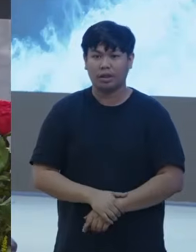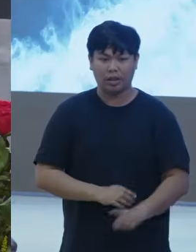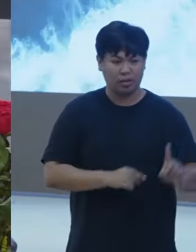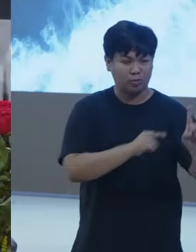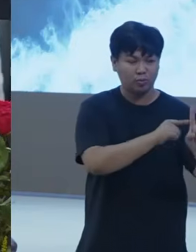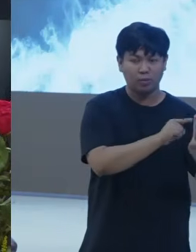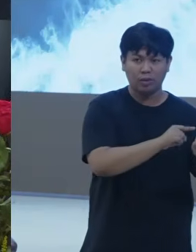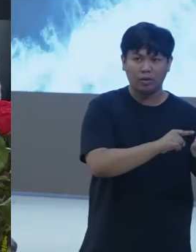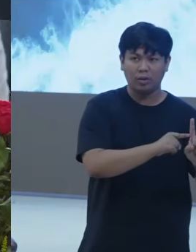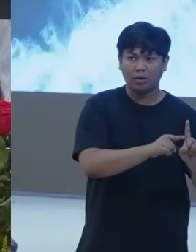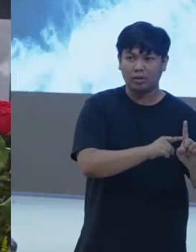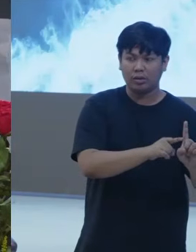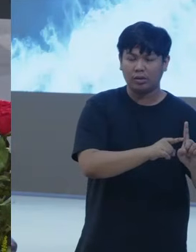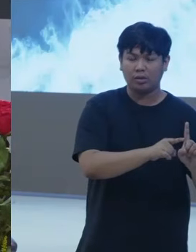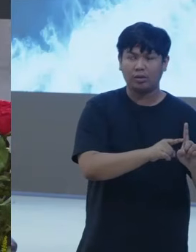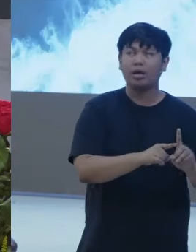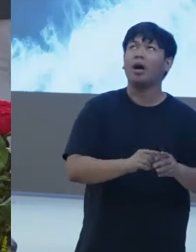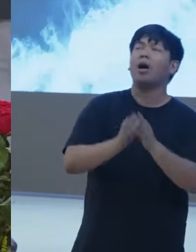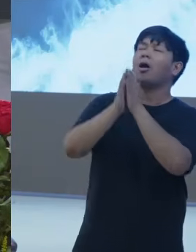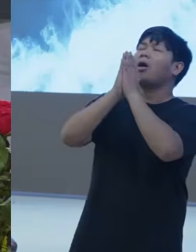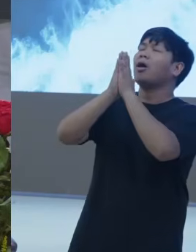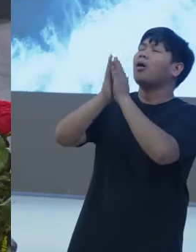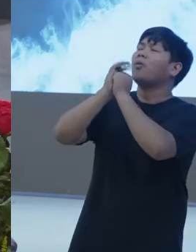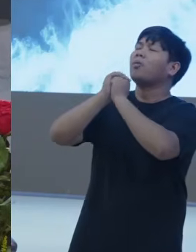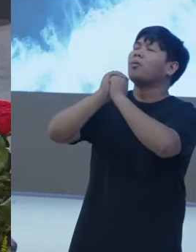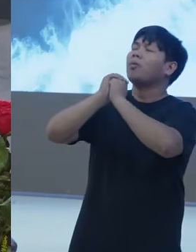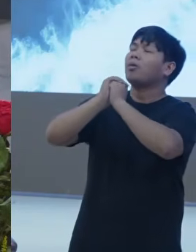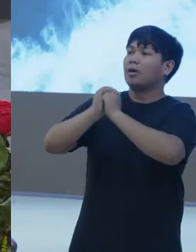gumalaw sa puso niya ang diwang banal.